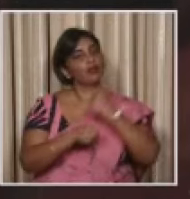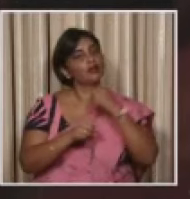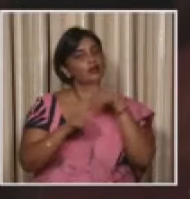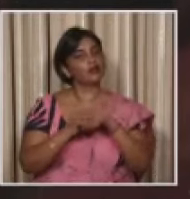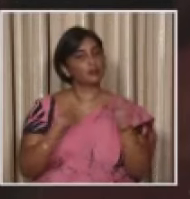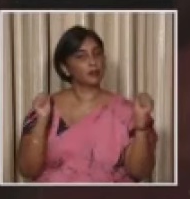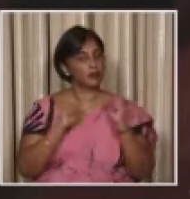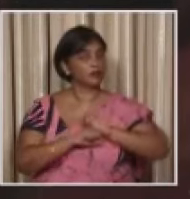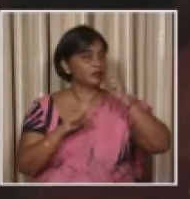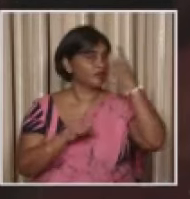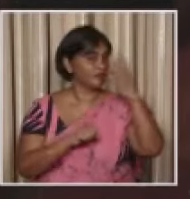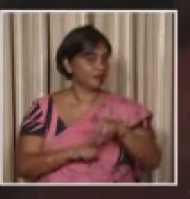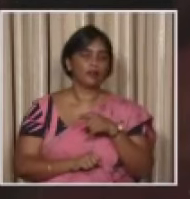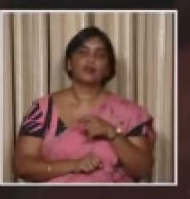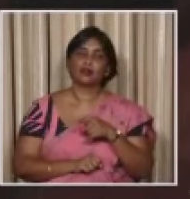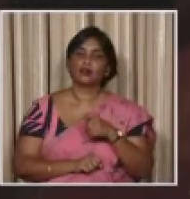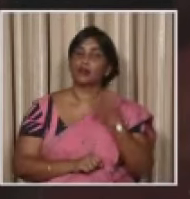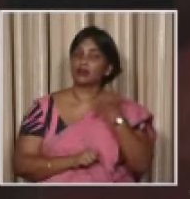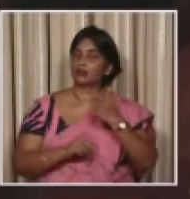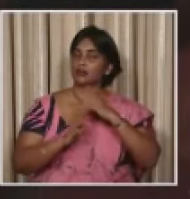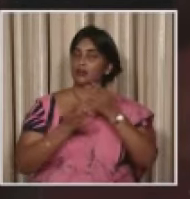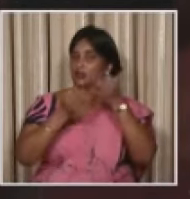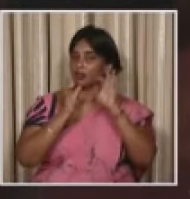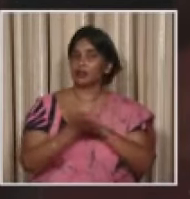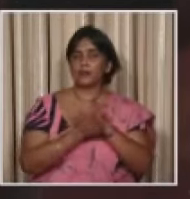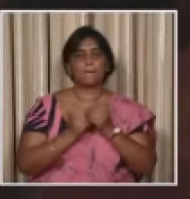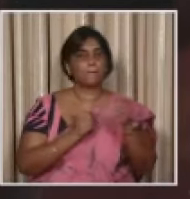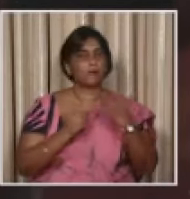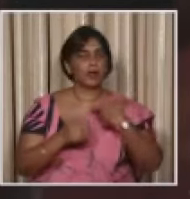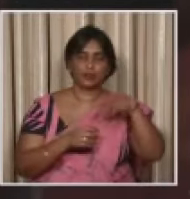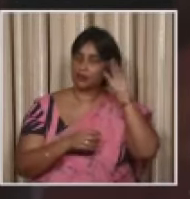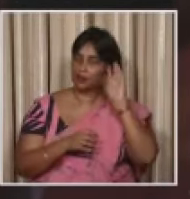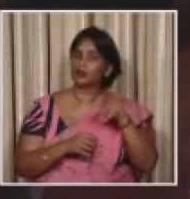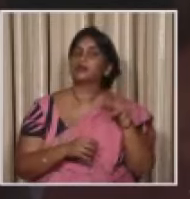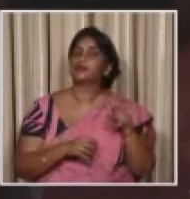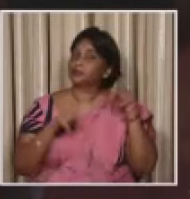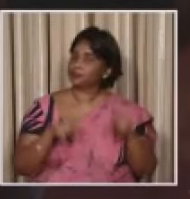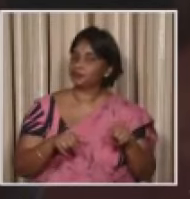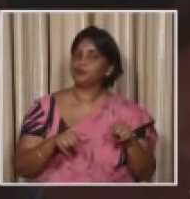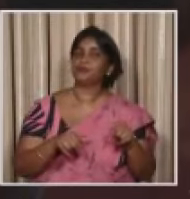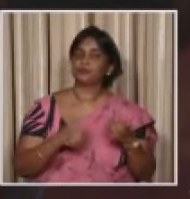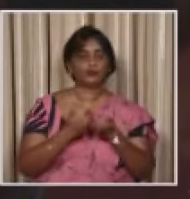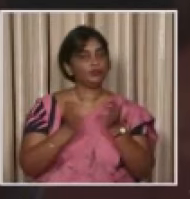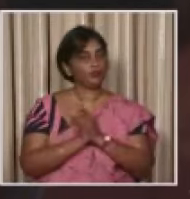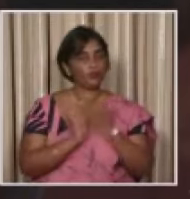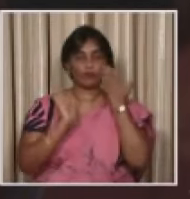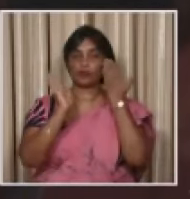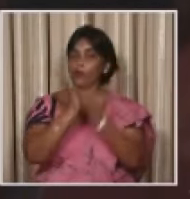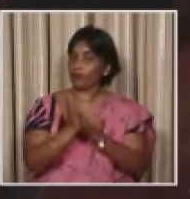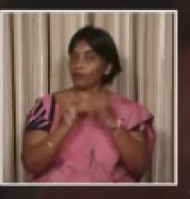බය වුණා අරගලයක් ඉඳා ආර්ථික නිවැරදිතන්ට ගේන්න බැහැයි කියන එක තේරුම් ගත්තා අද තමන් ඉදිරිපත් කළ